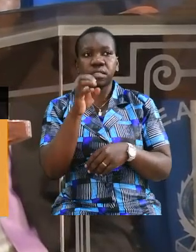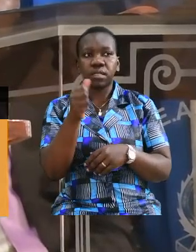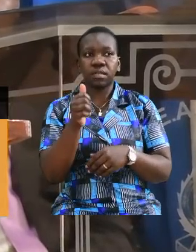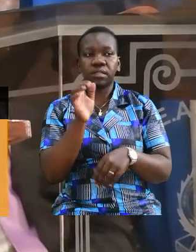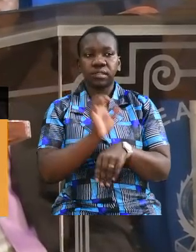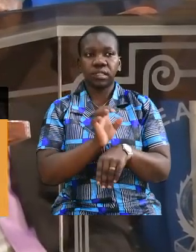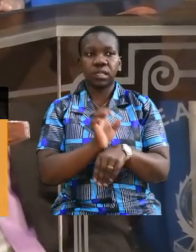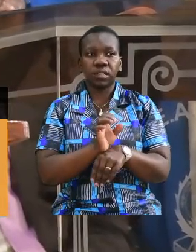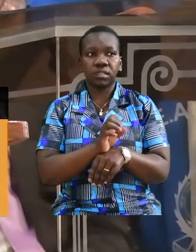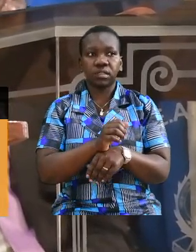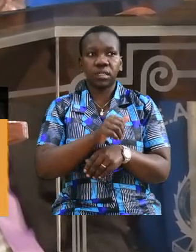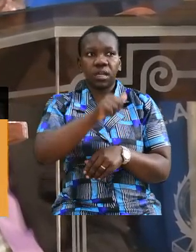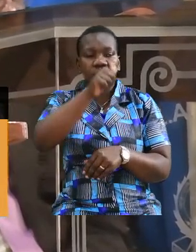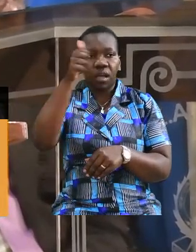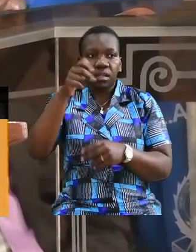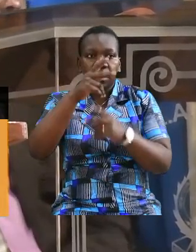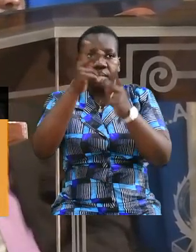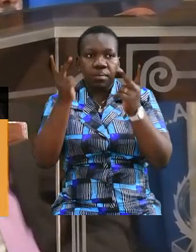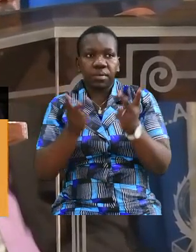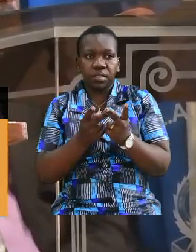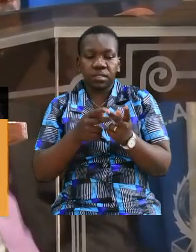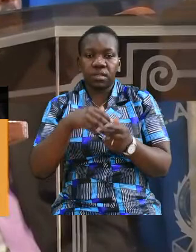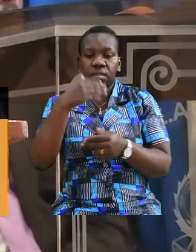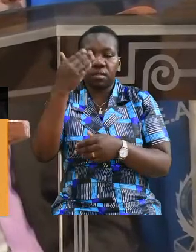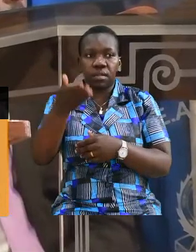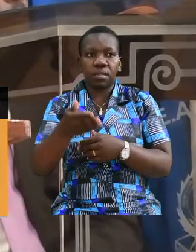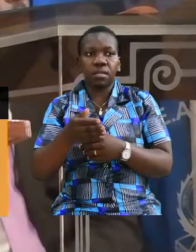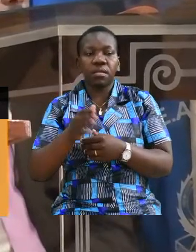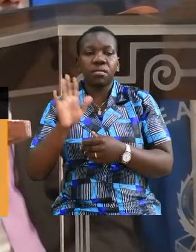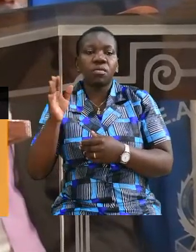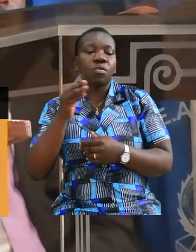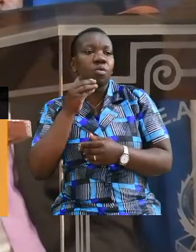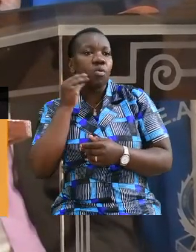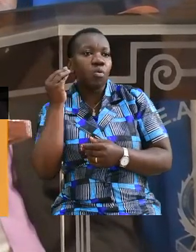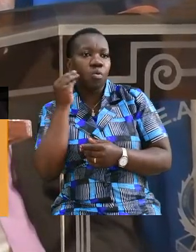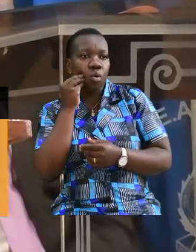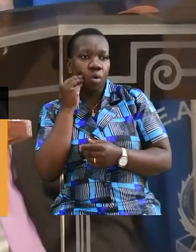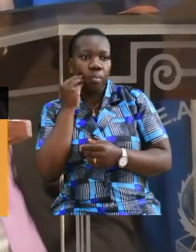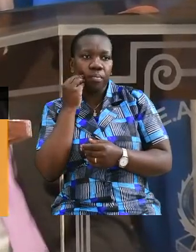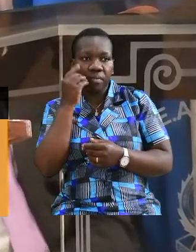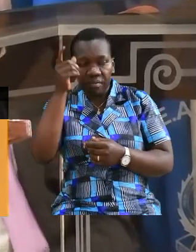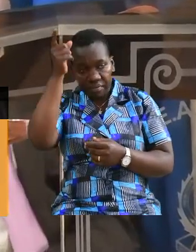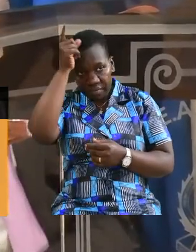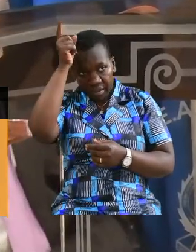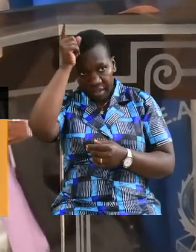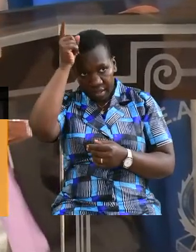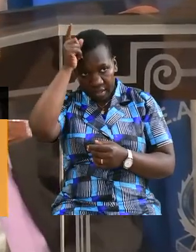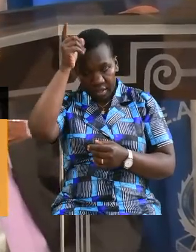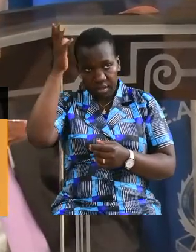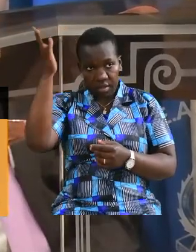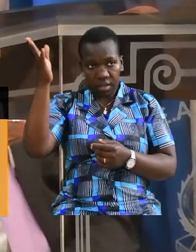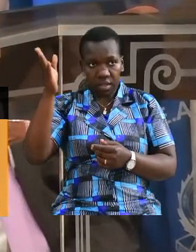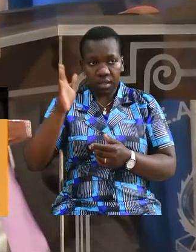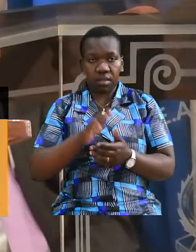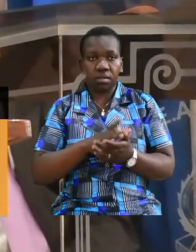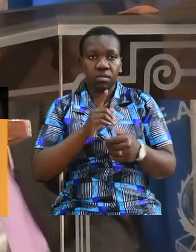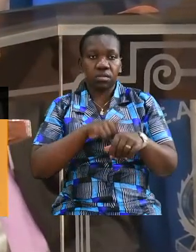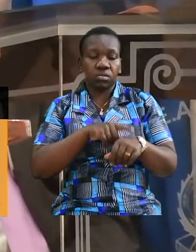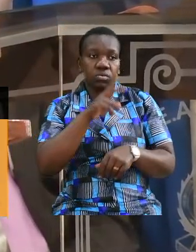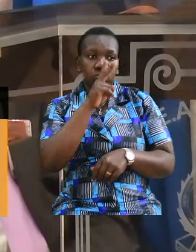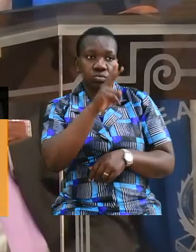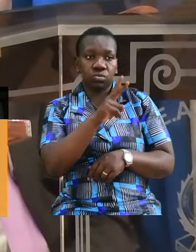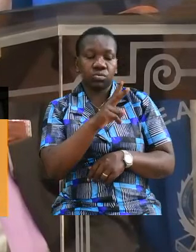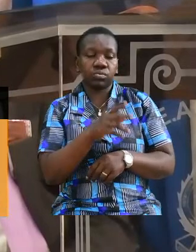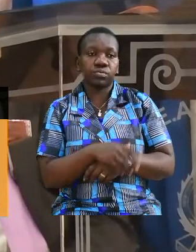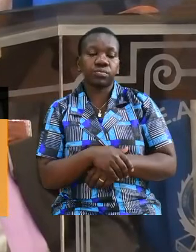a.m. and thereafter a reception at their home, Keshega Village, kutoka saa 8